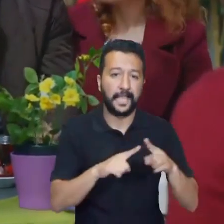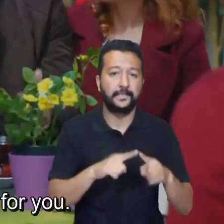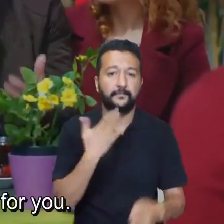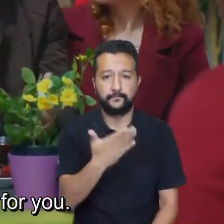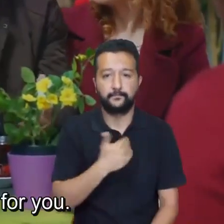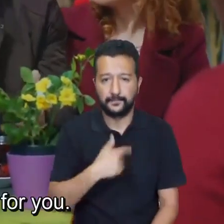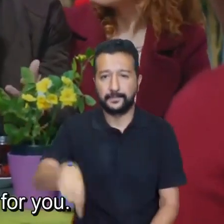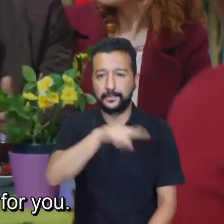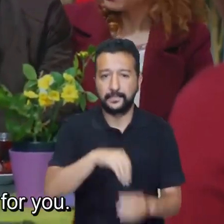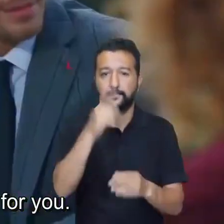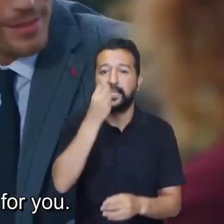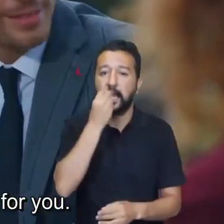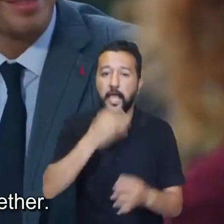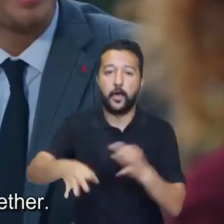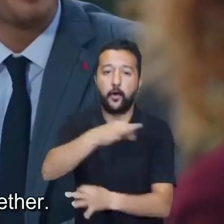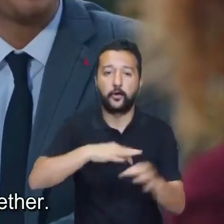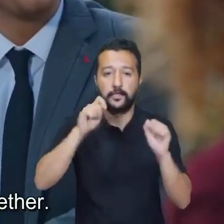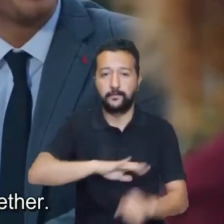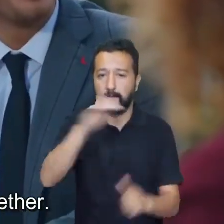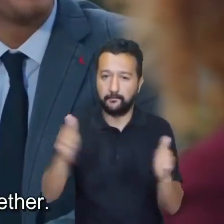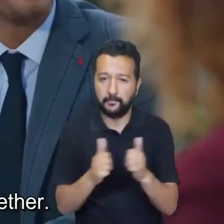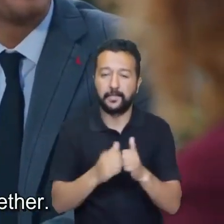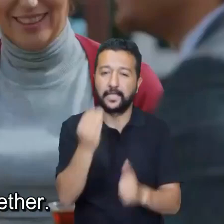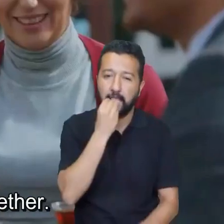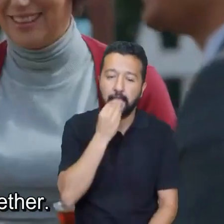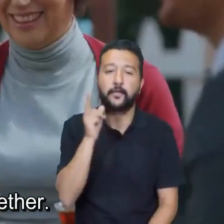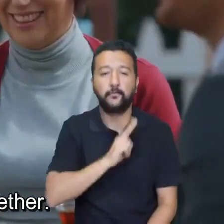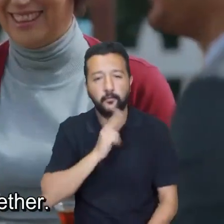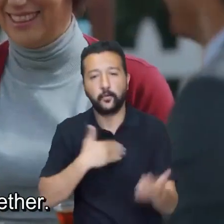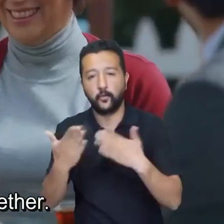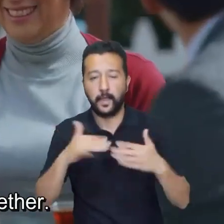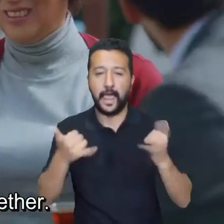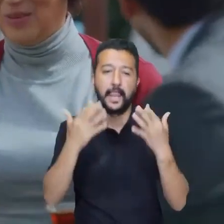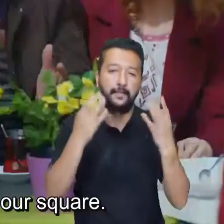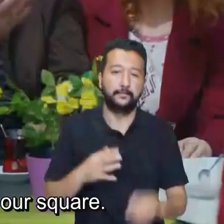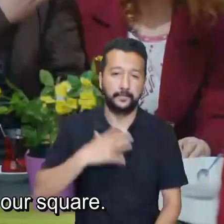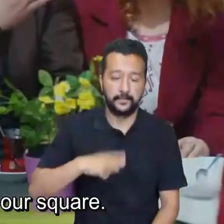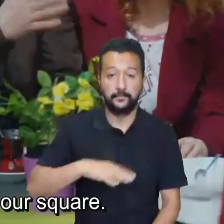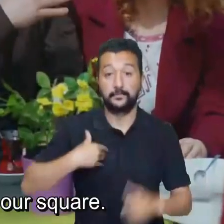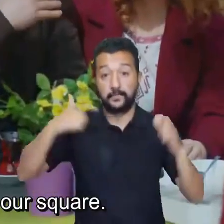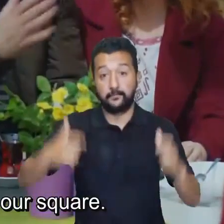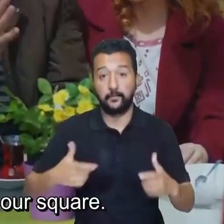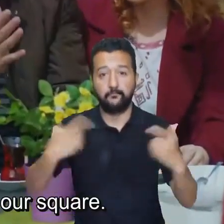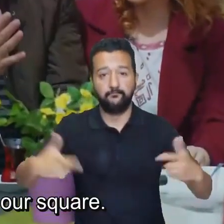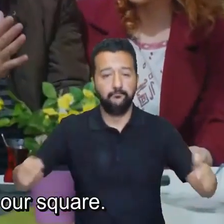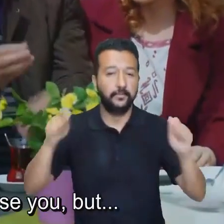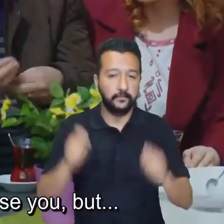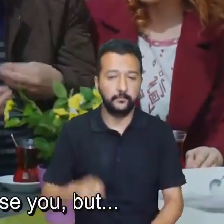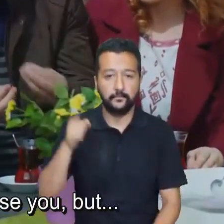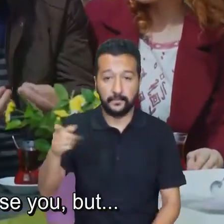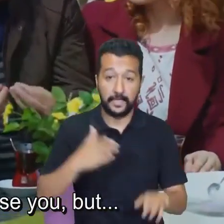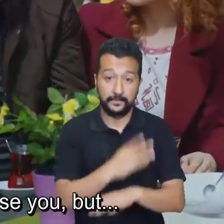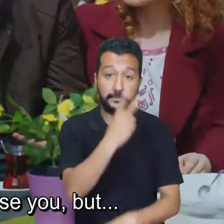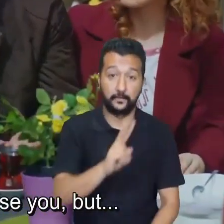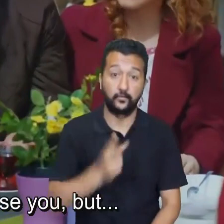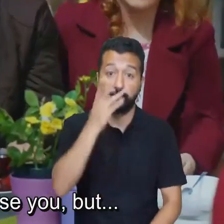Tarık'cığım, biz sizin için bir yemek organize ettik. Beraber yiyelim, gülelim, sohbet edelim, eğlenelim. Bizim meydanda sofralar kurduk böyle.